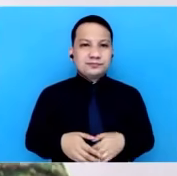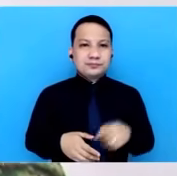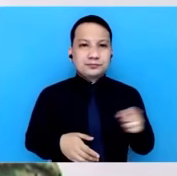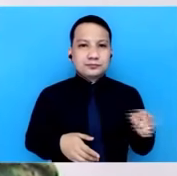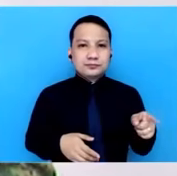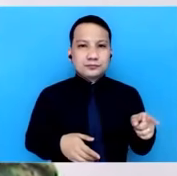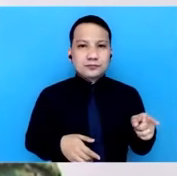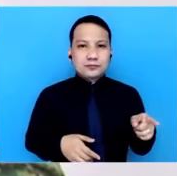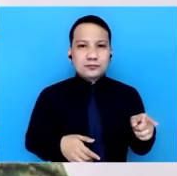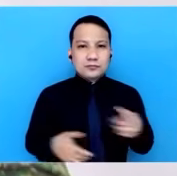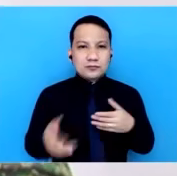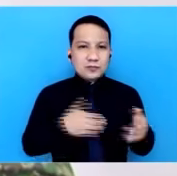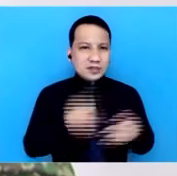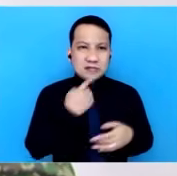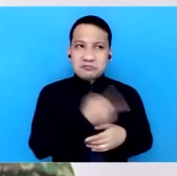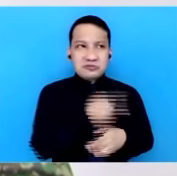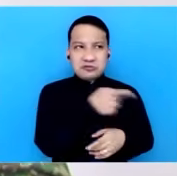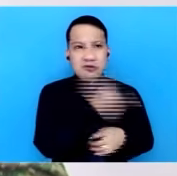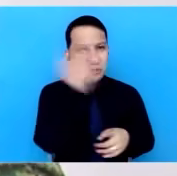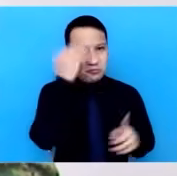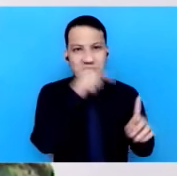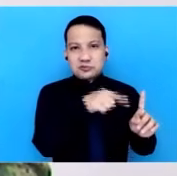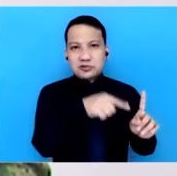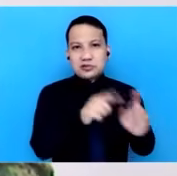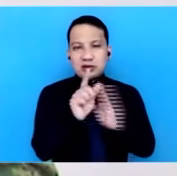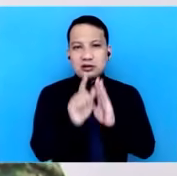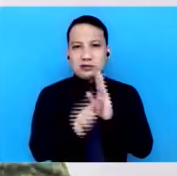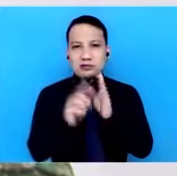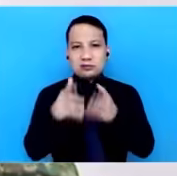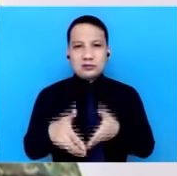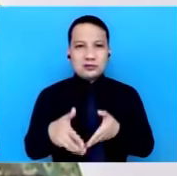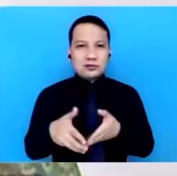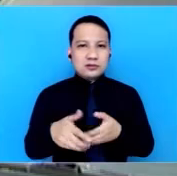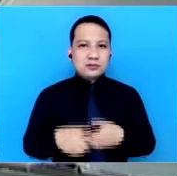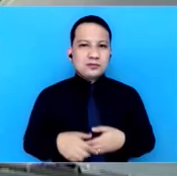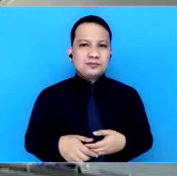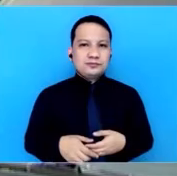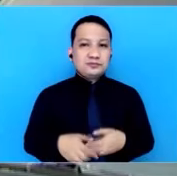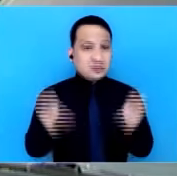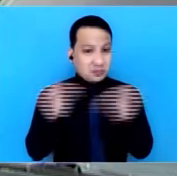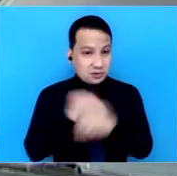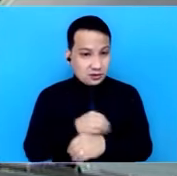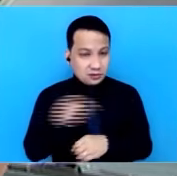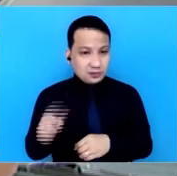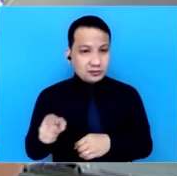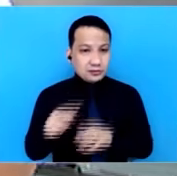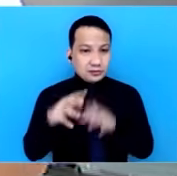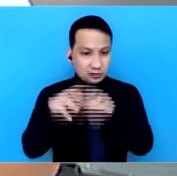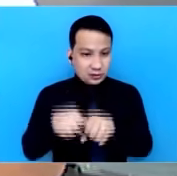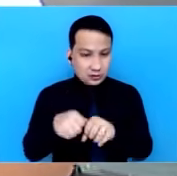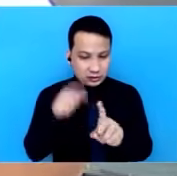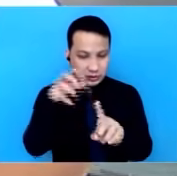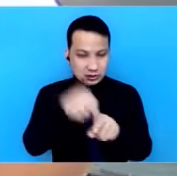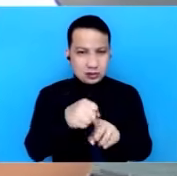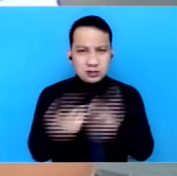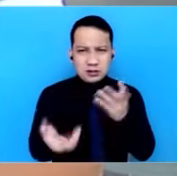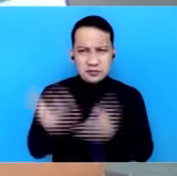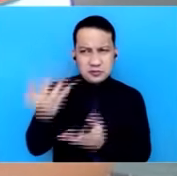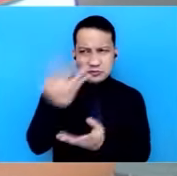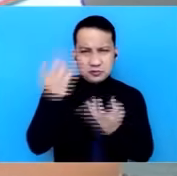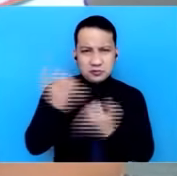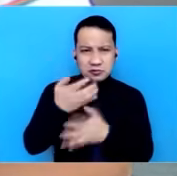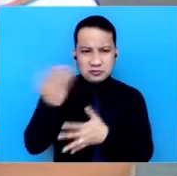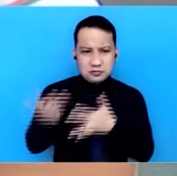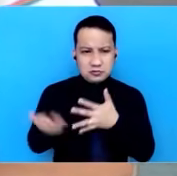I cannot say na siya ang ano, pero they were, alam yung sa office nila. Nang maaresto si Jake, marami din daw kasong inaasikaso ang